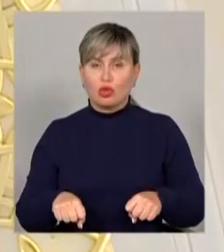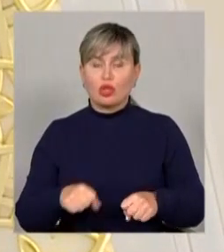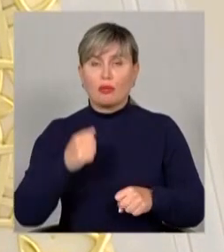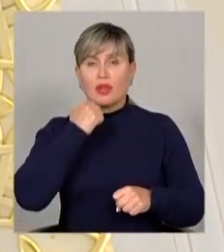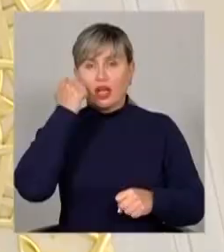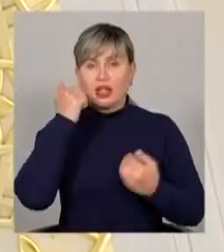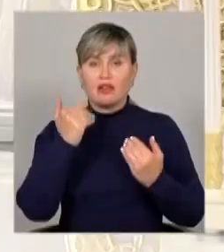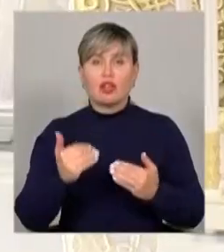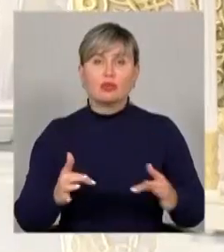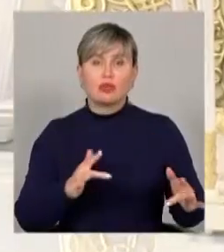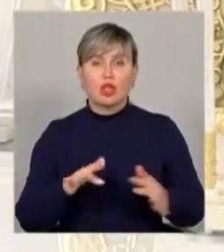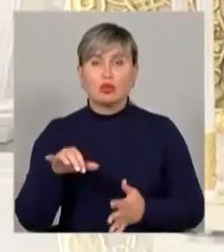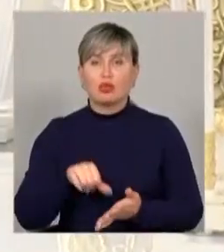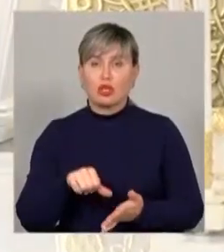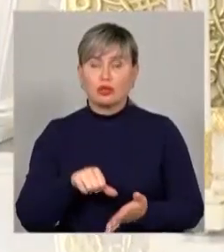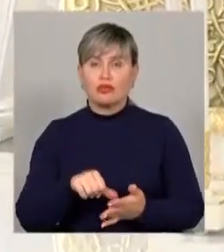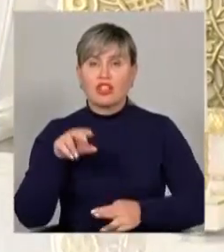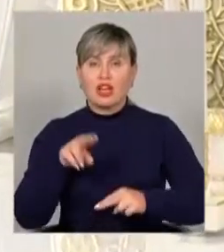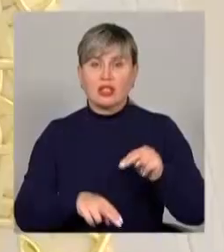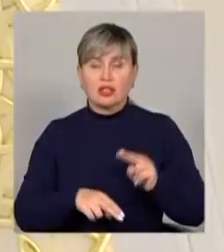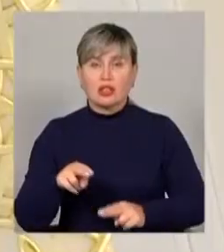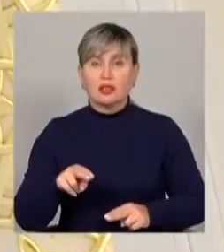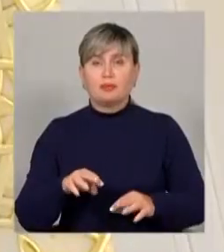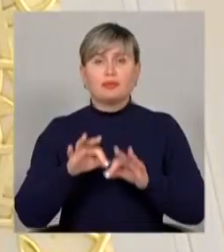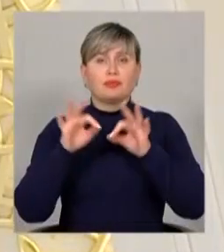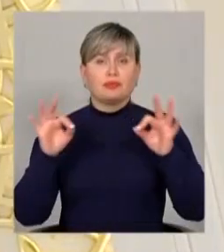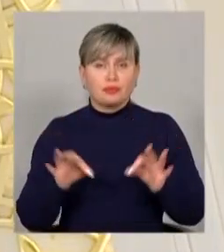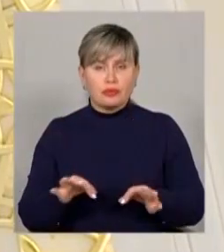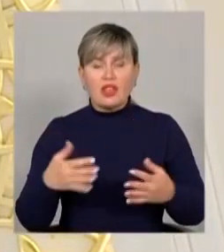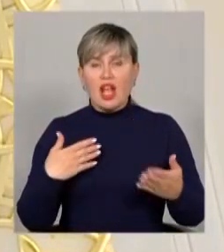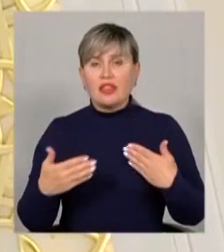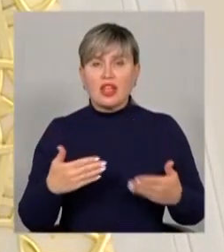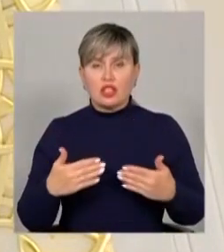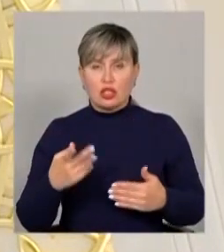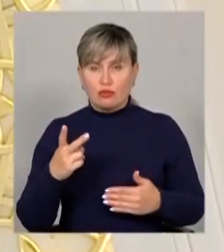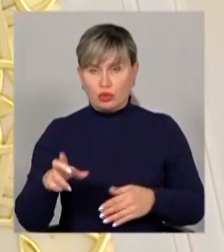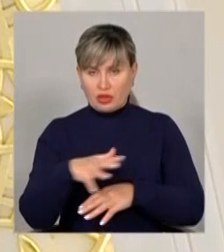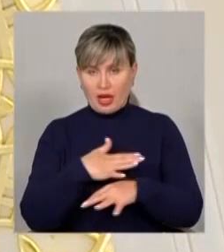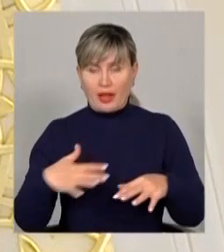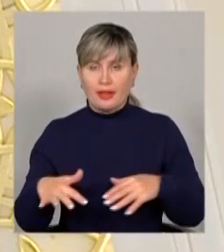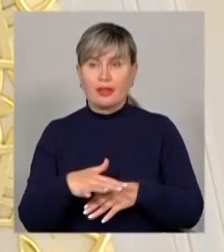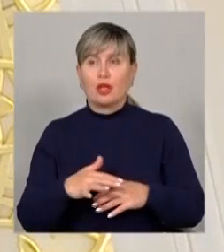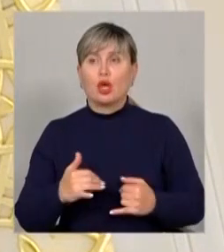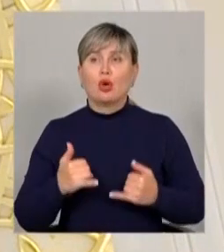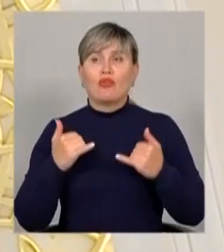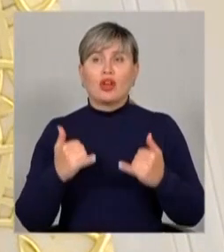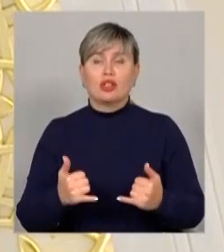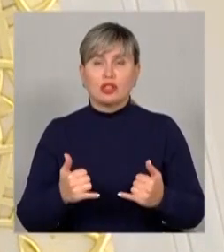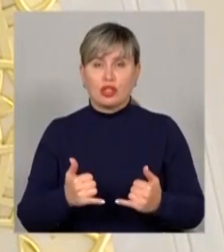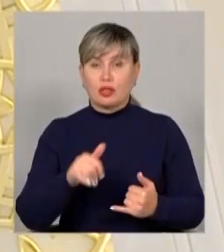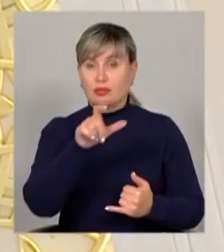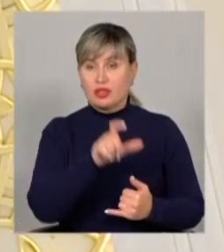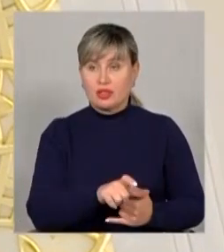вашему деятельному участию в строительстве образцовых отношений двух стран. Уважаемый Эмомали